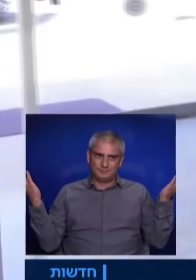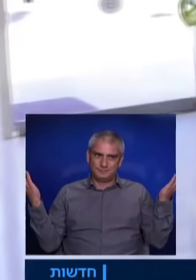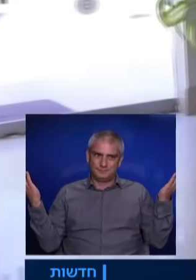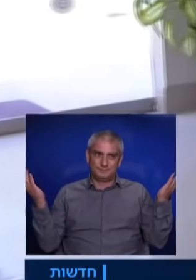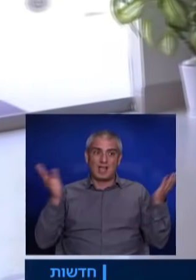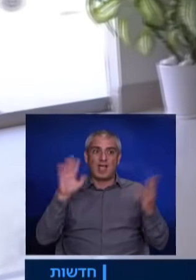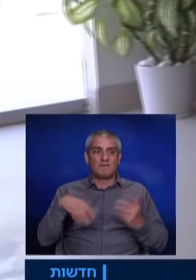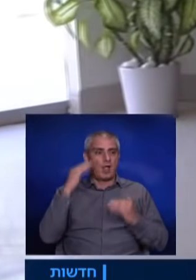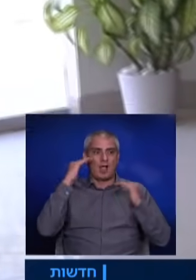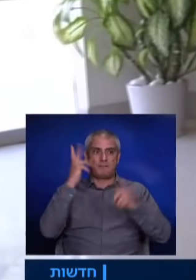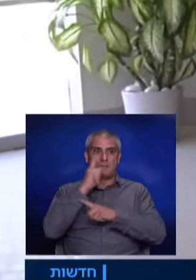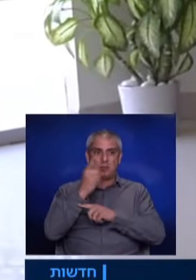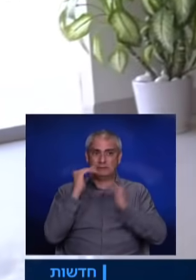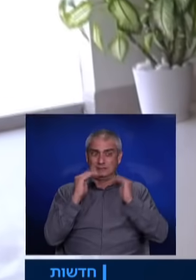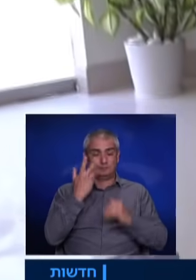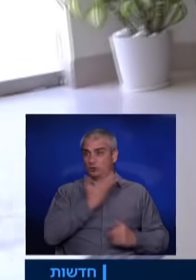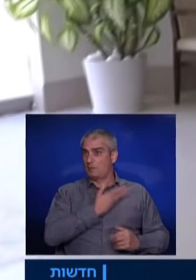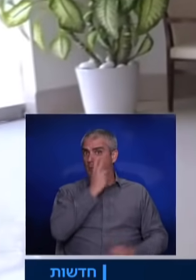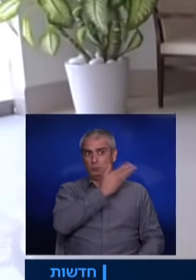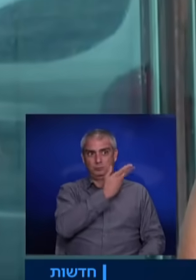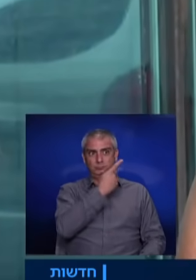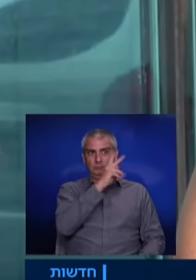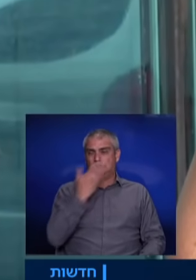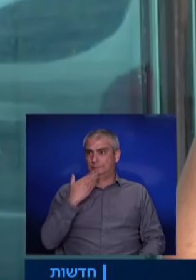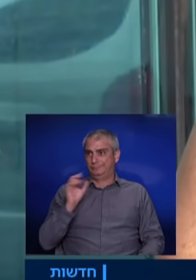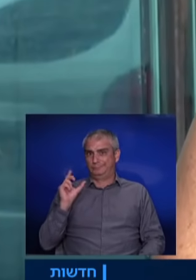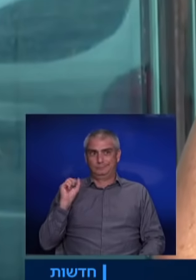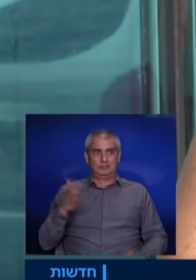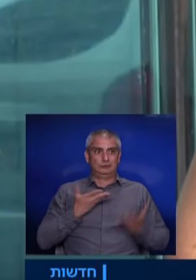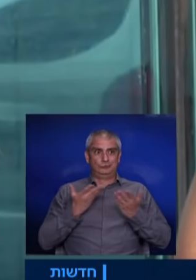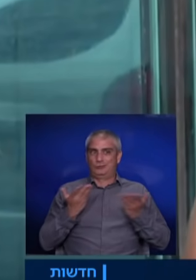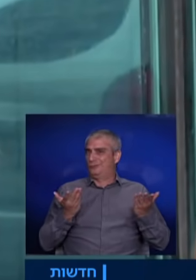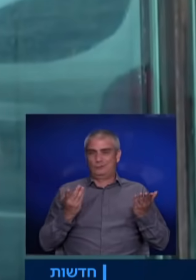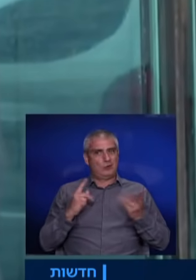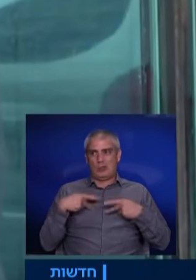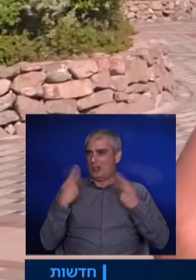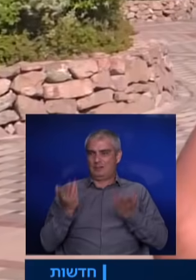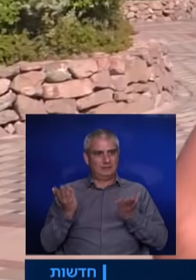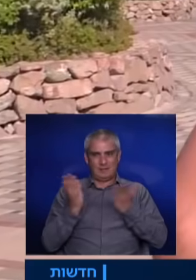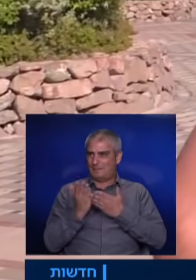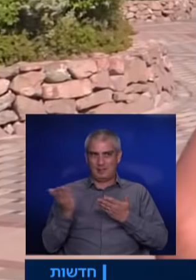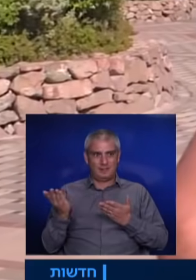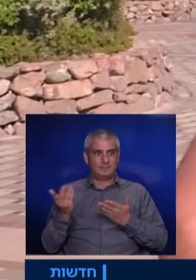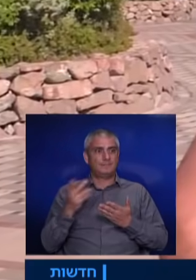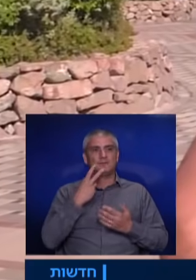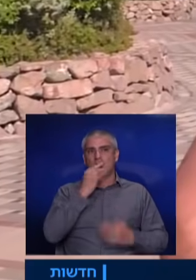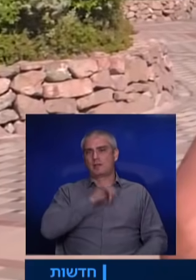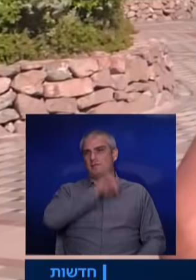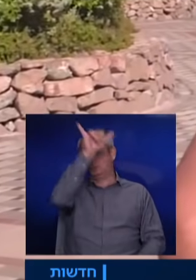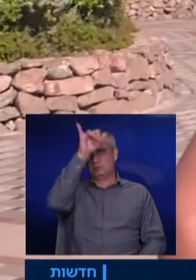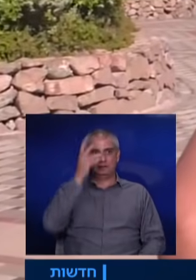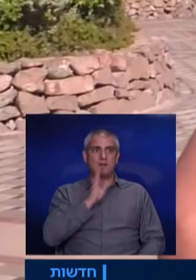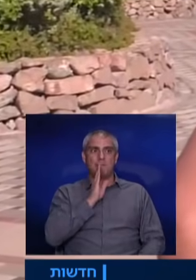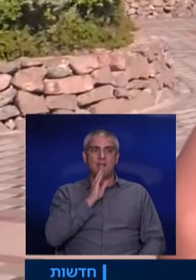גם הרמה של המלונות יחסית למה שאתה מקבל בחול, שירות שהוא לא חזר לעצמו באילת. עדיף לטוס לחול. רק שיש בעיה